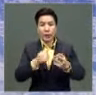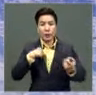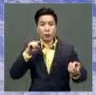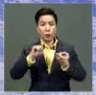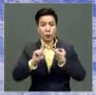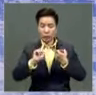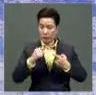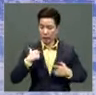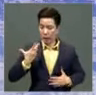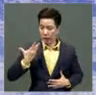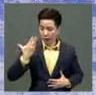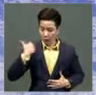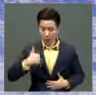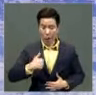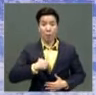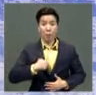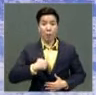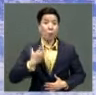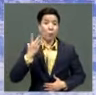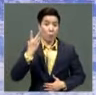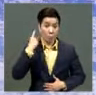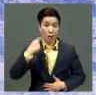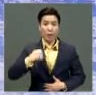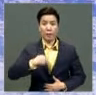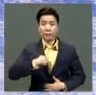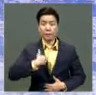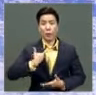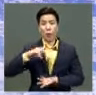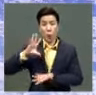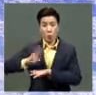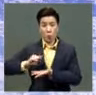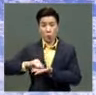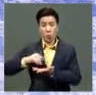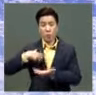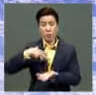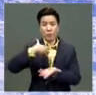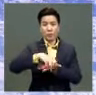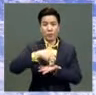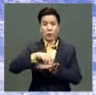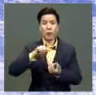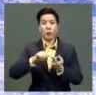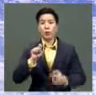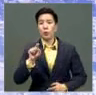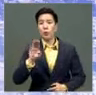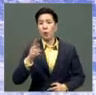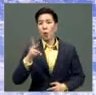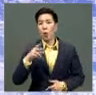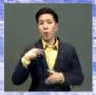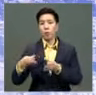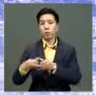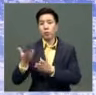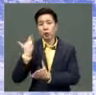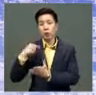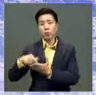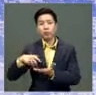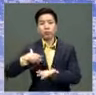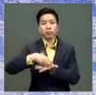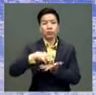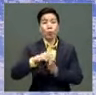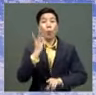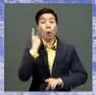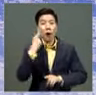จากการที่ผมนำชุดข้อมูลจากทางสบคชุดเล็กนะครับในการแถลงเมื่อว